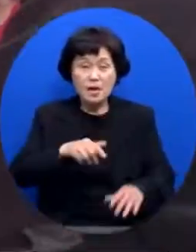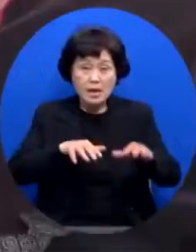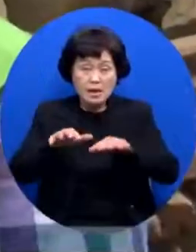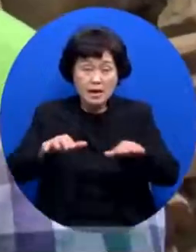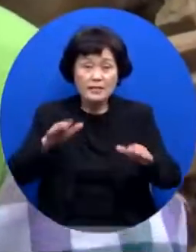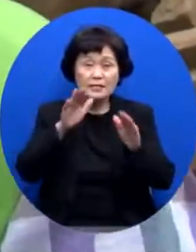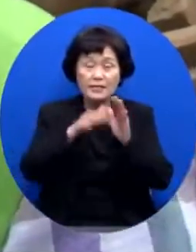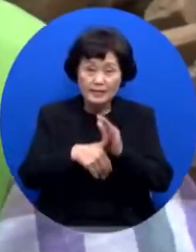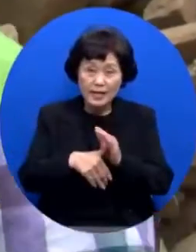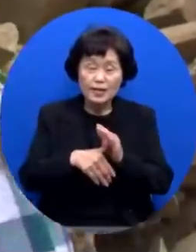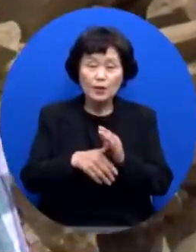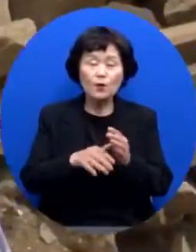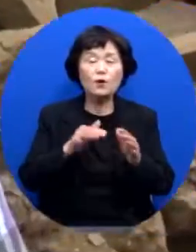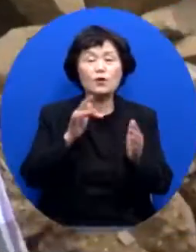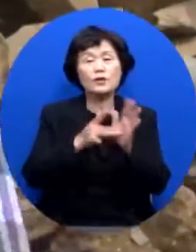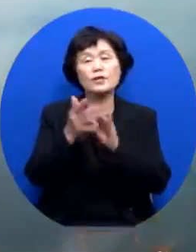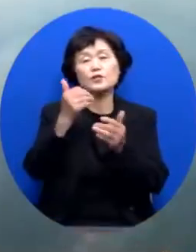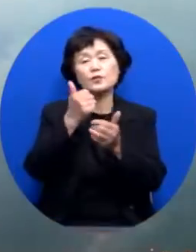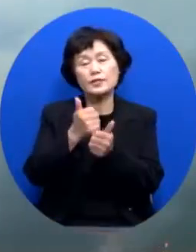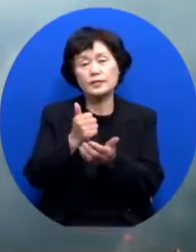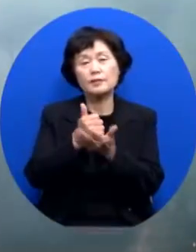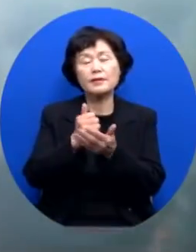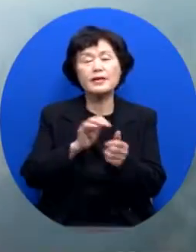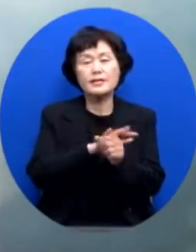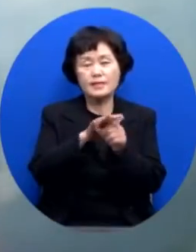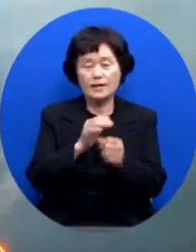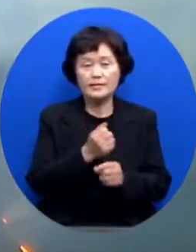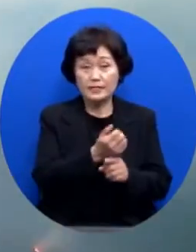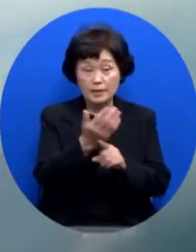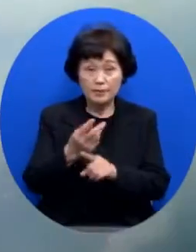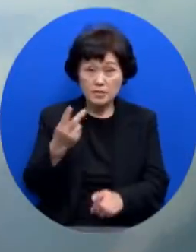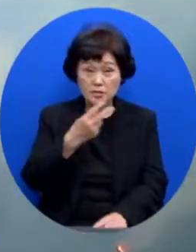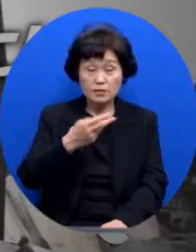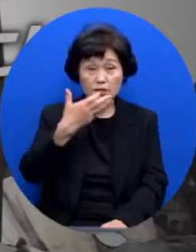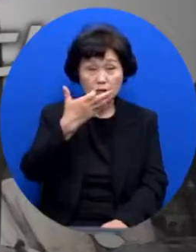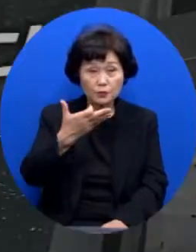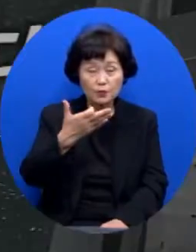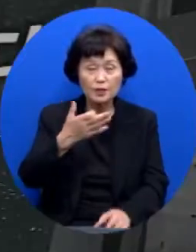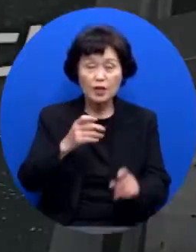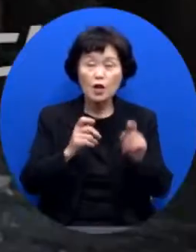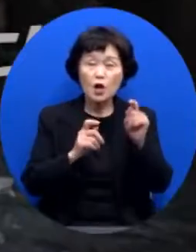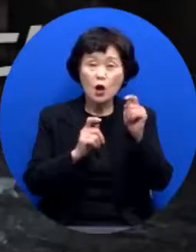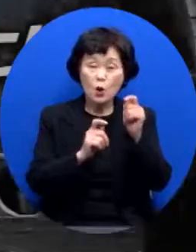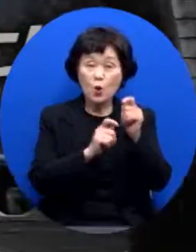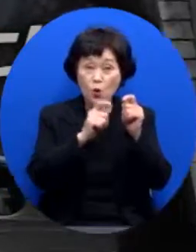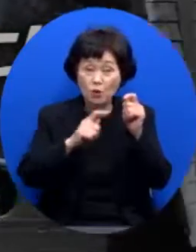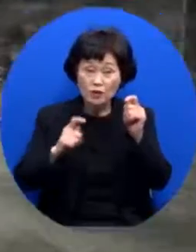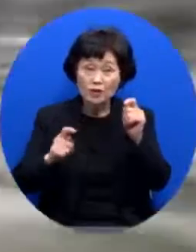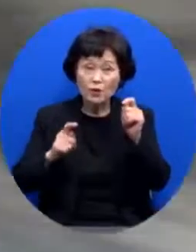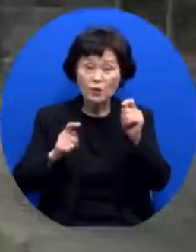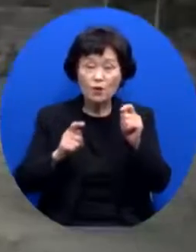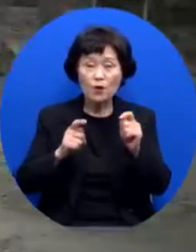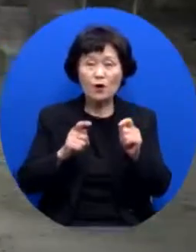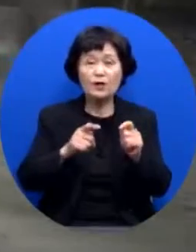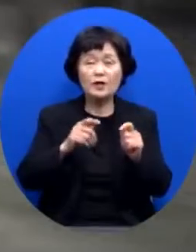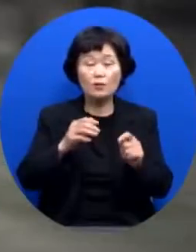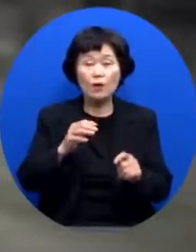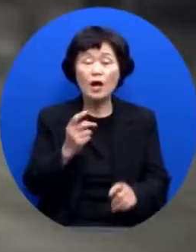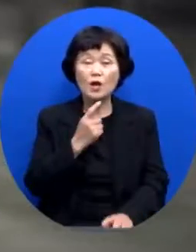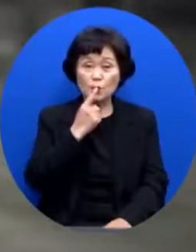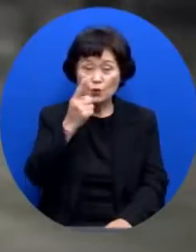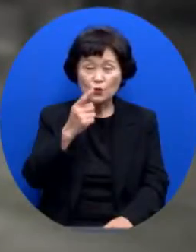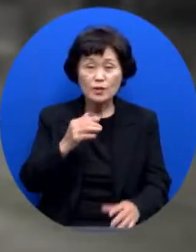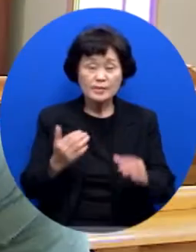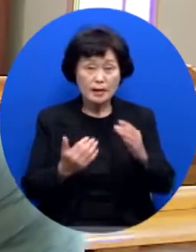피해자들에게 예수님의 사랑을 전했습니다. 2019년에는 고성과 속초에서 발생한 대형 산불로 삶의 터전을